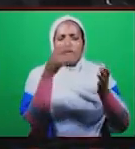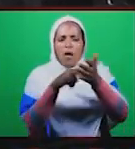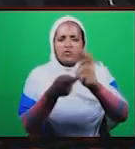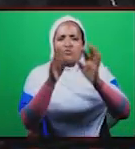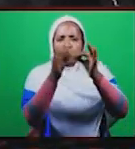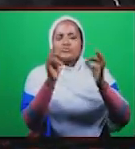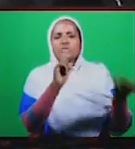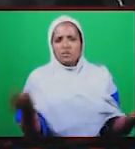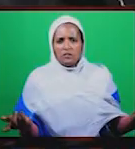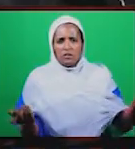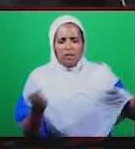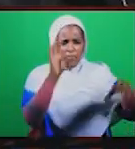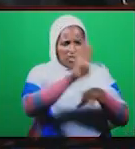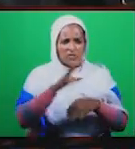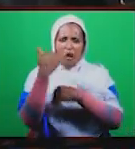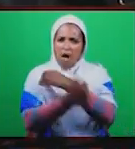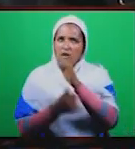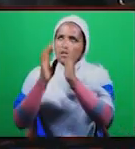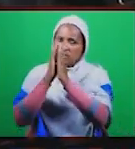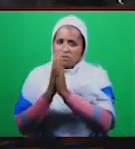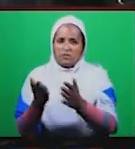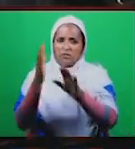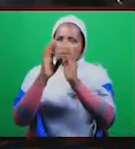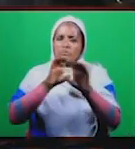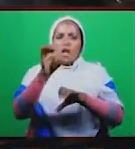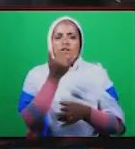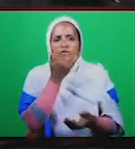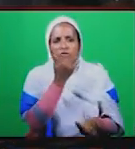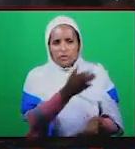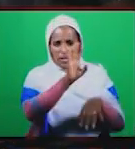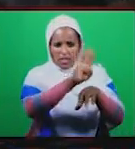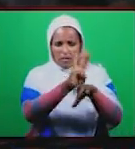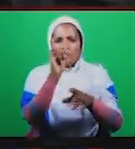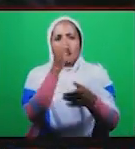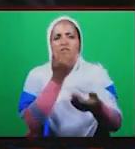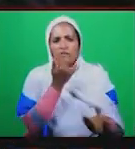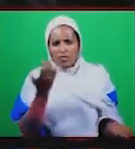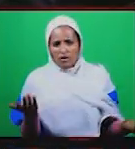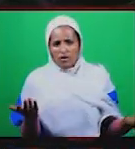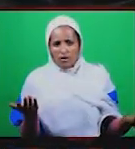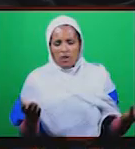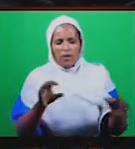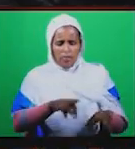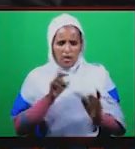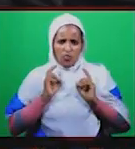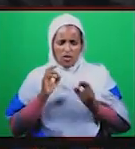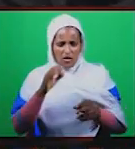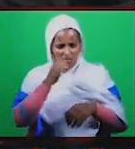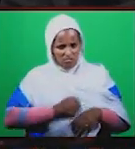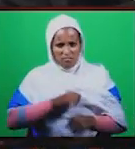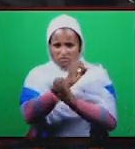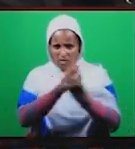ማለት ምንድነው ምን ቤተክርስቲያን እንግዲህ ለሀገር ለመነች ለሀገር ጸለየች እንጂ ምን አደረገች እና በእውነት ነው ያዘንኩት እኔ በህይወት ያዝኛ